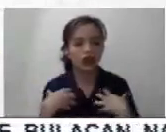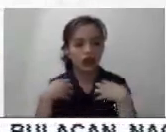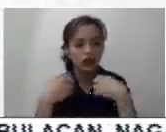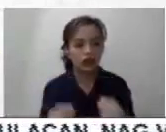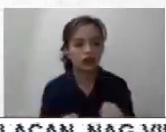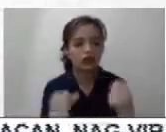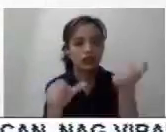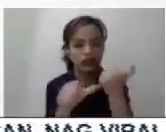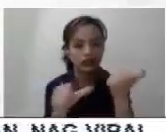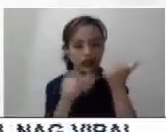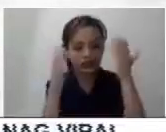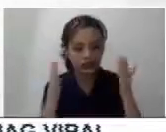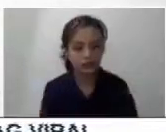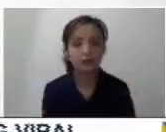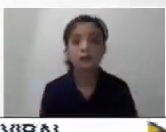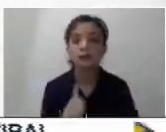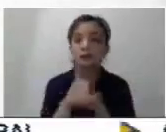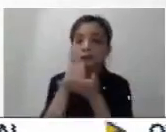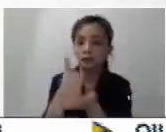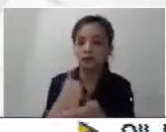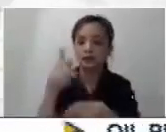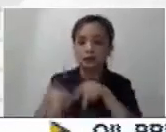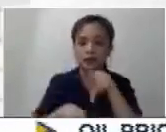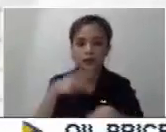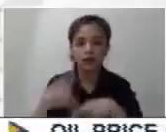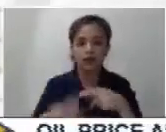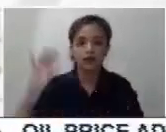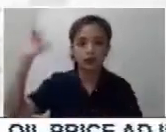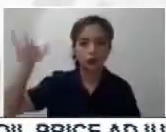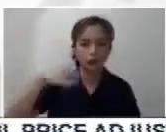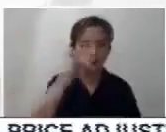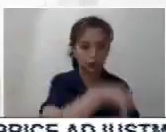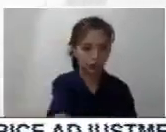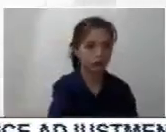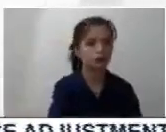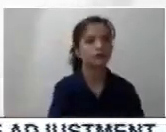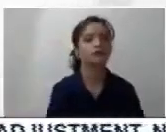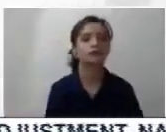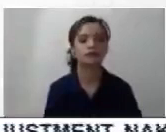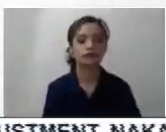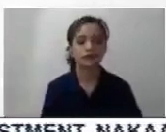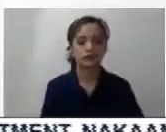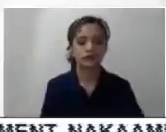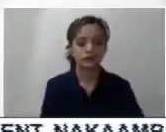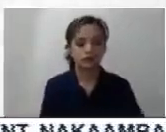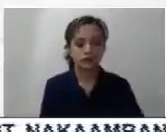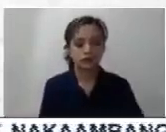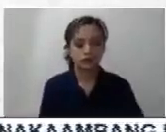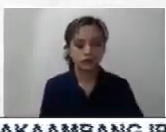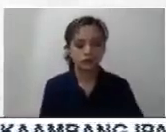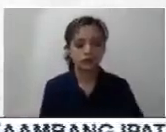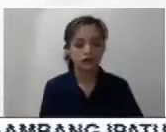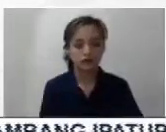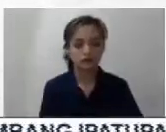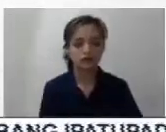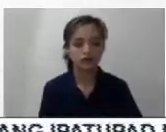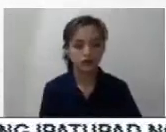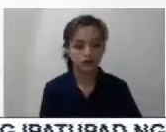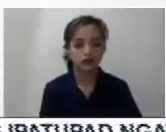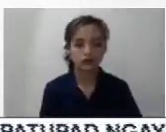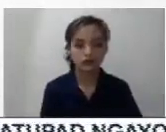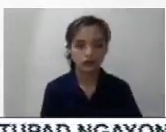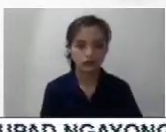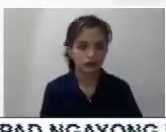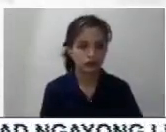halip, hinikayat nito ang lahat na ipagdasal ang mga nasawing sundalo. Batay sa pinakahuling impormasyon mula sa Armed Forces